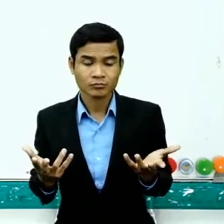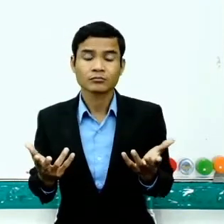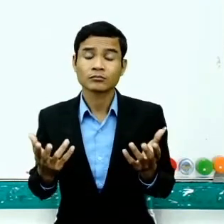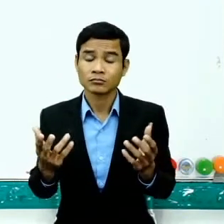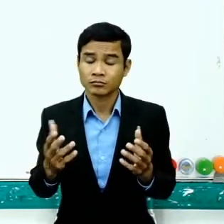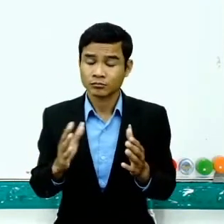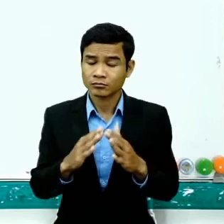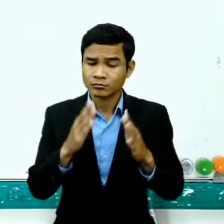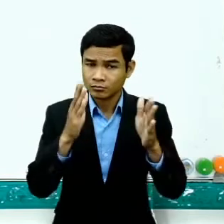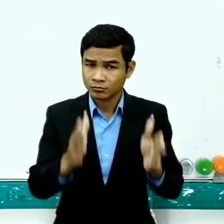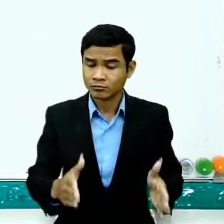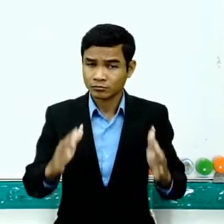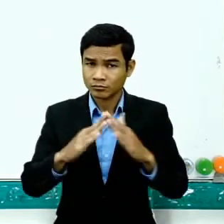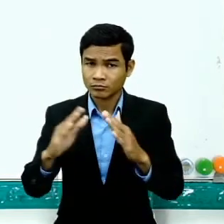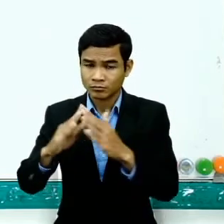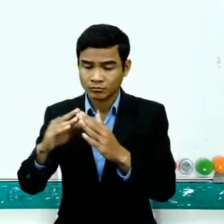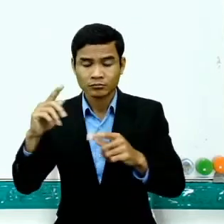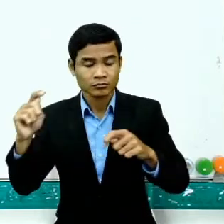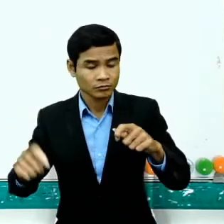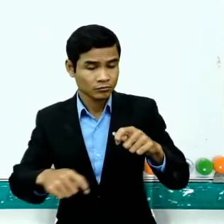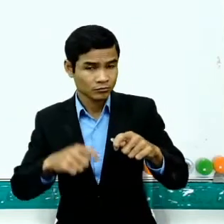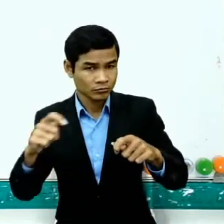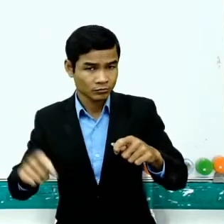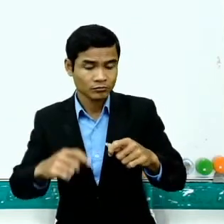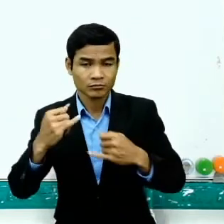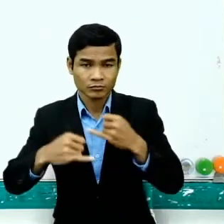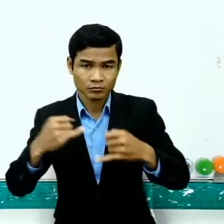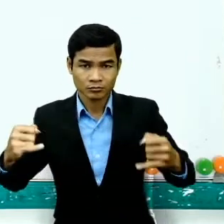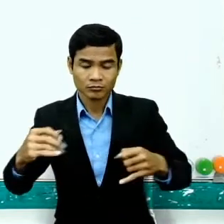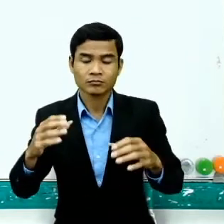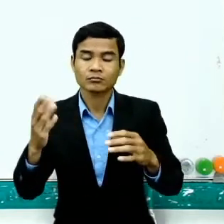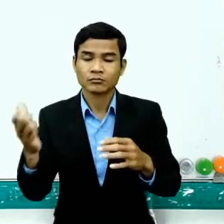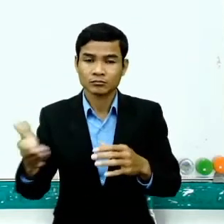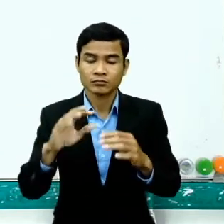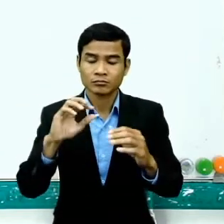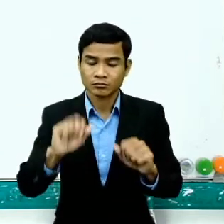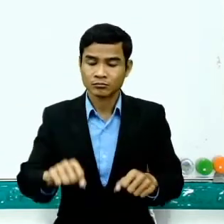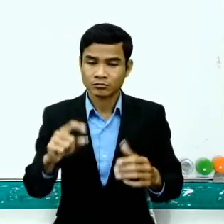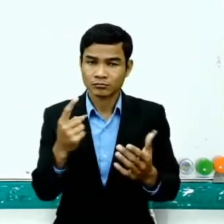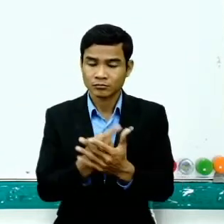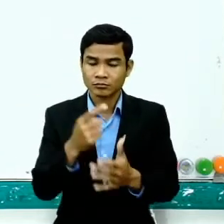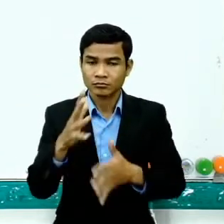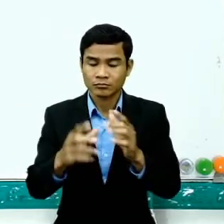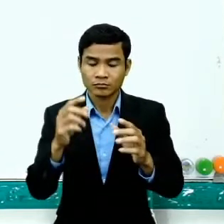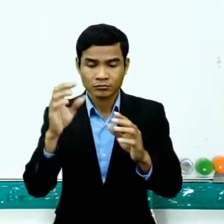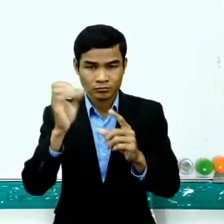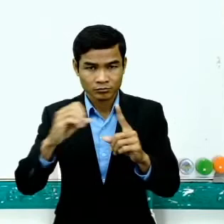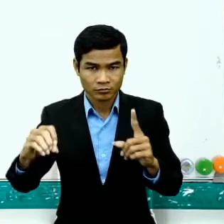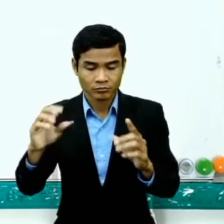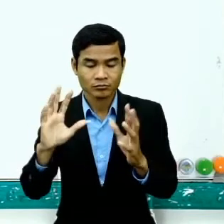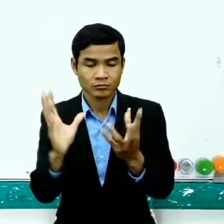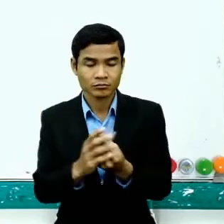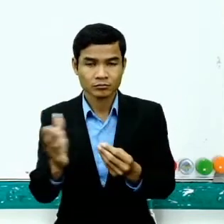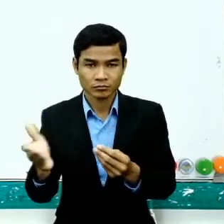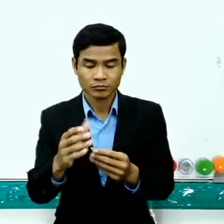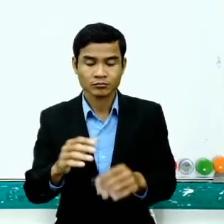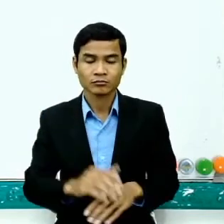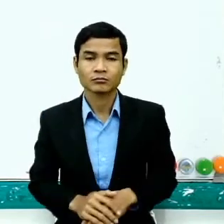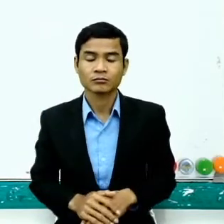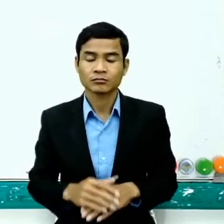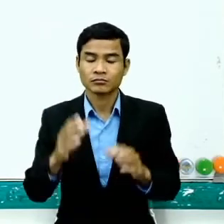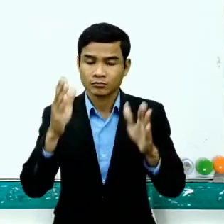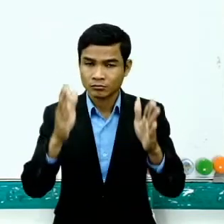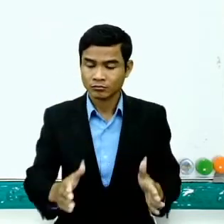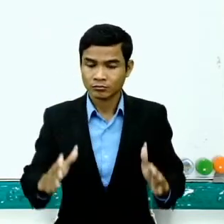chà nè phong nhóm ca ấm ấm bò ấy là dương châu rùm thà là bạc bình lên chìm bùi nè cổ chập đám